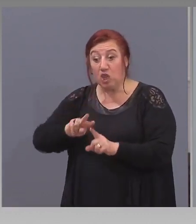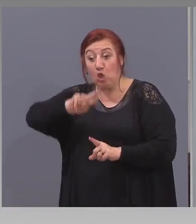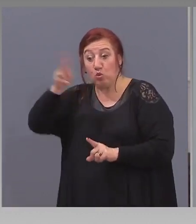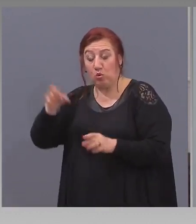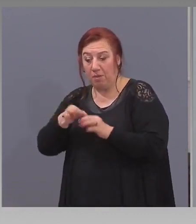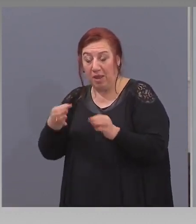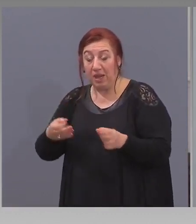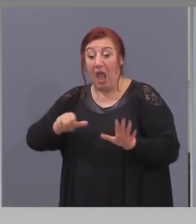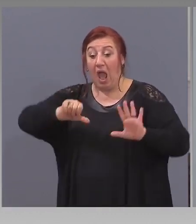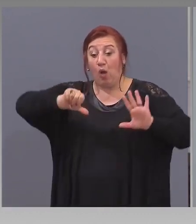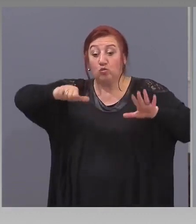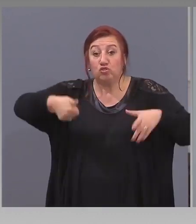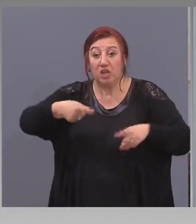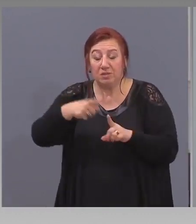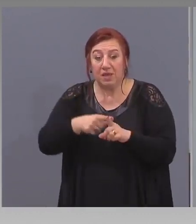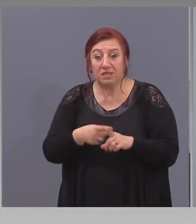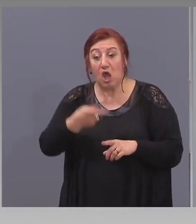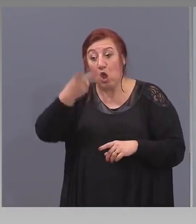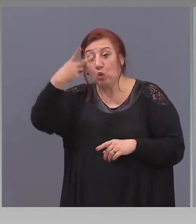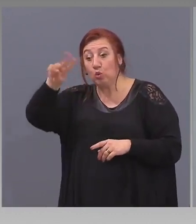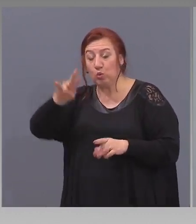са трети. Ако е за една година...